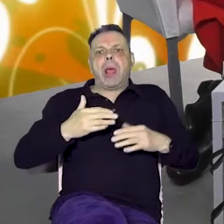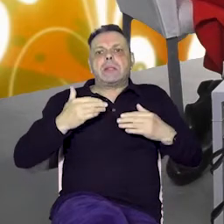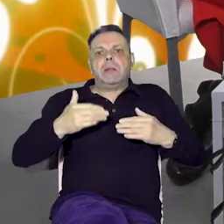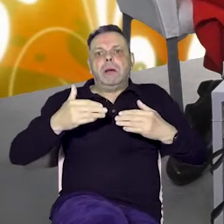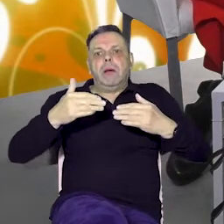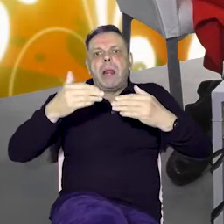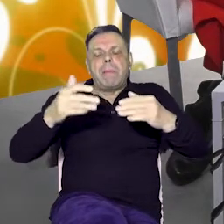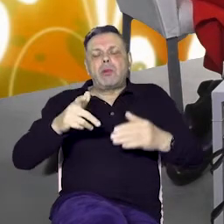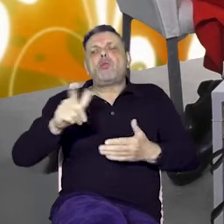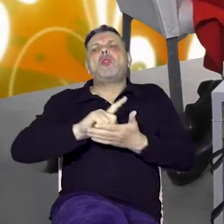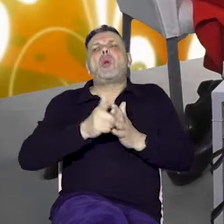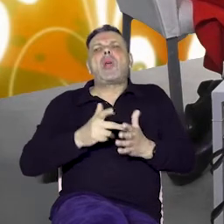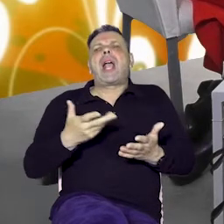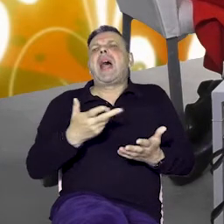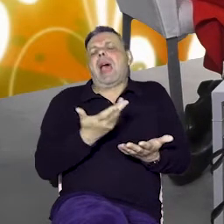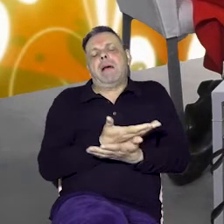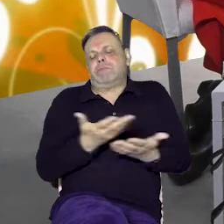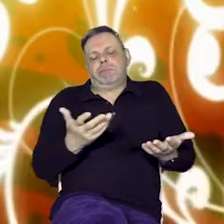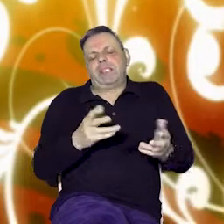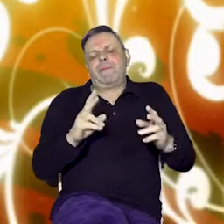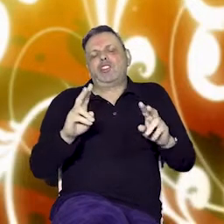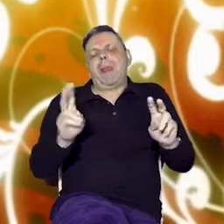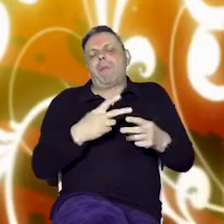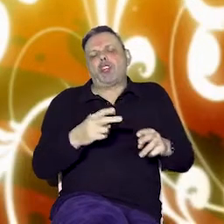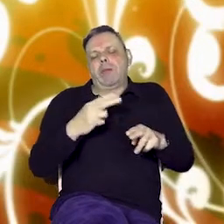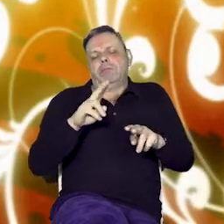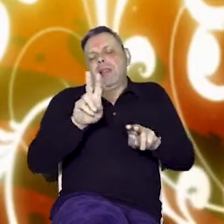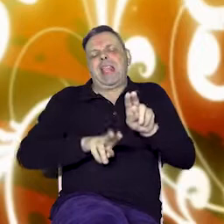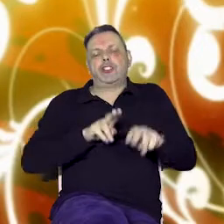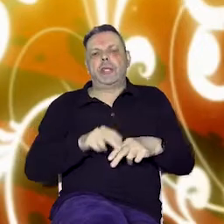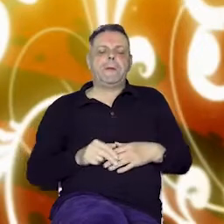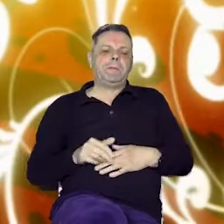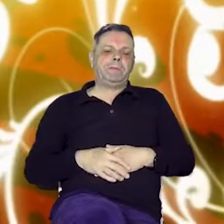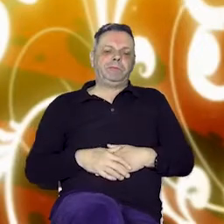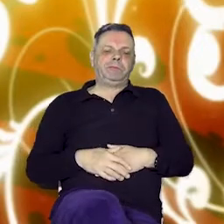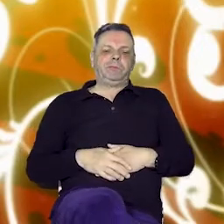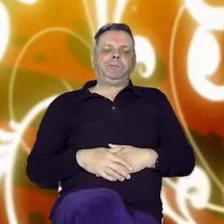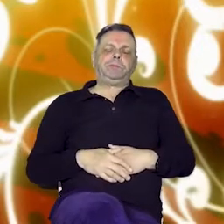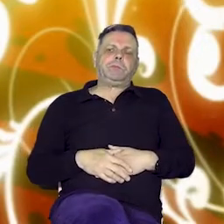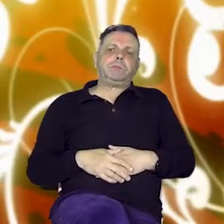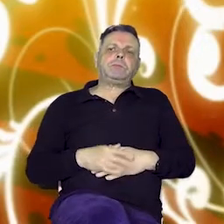do trenutka kad mi više nemamo što napraviti. Da. Profesorica Nikolina Bašić-Jukić će biti